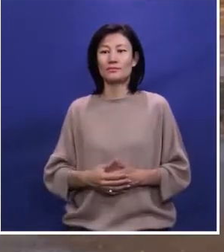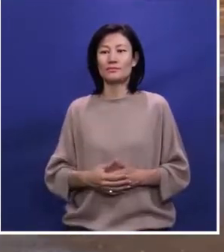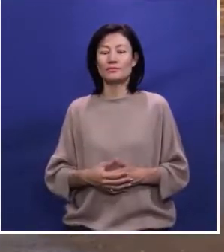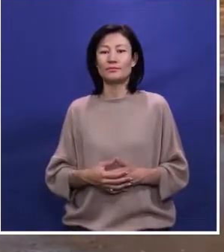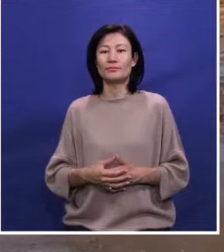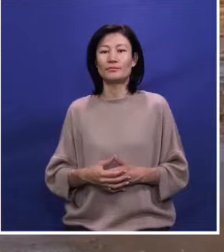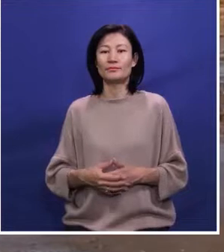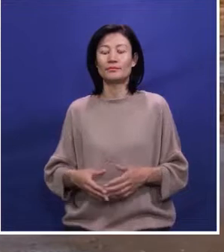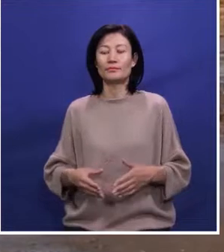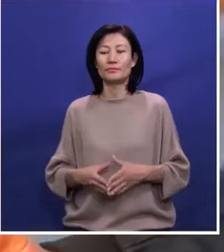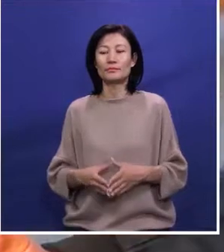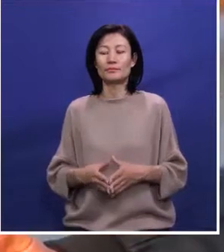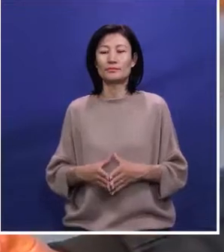түскен.